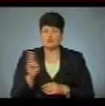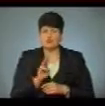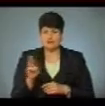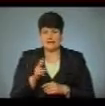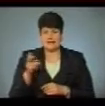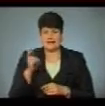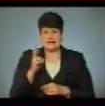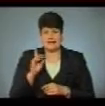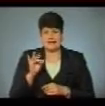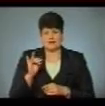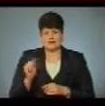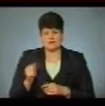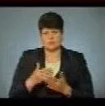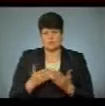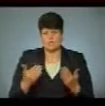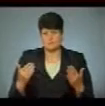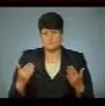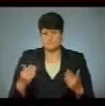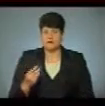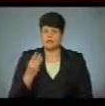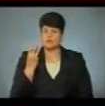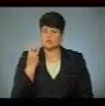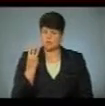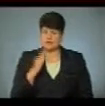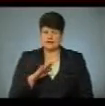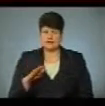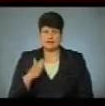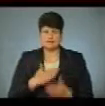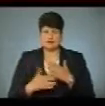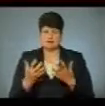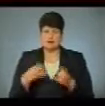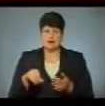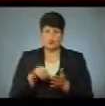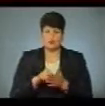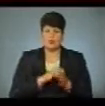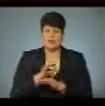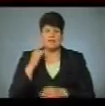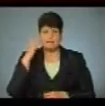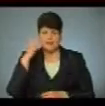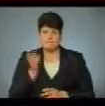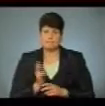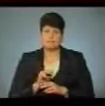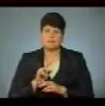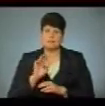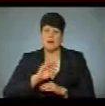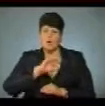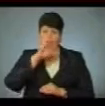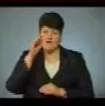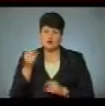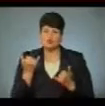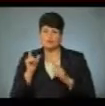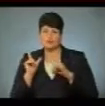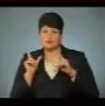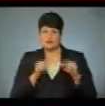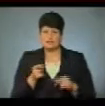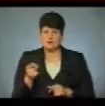музей. Троє дітей з інвалідністю, які беруть участь в проєкті «Мрія», на всіх піднімуться на Говерло. Сьогодні вони виїхали з